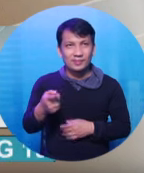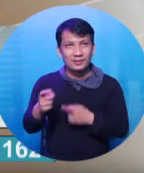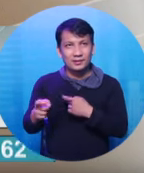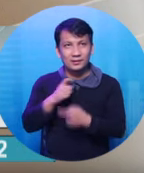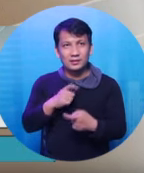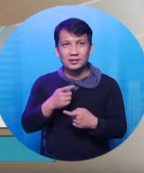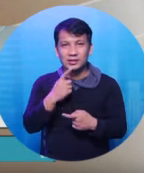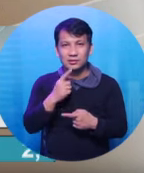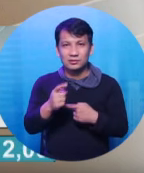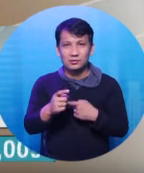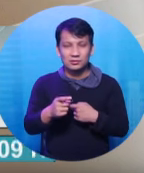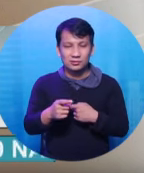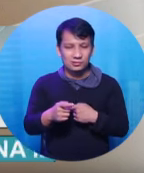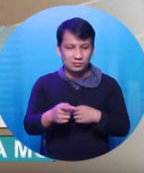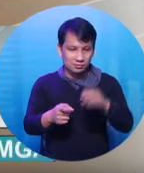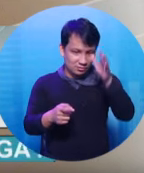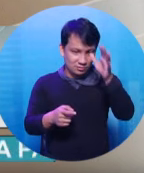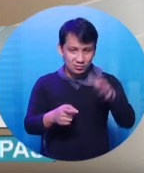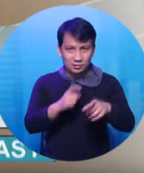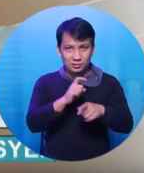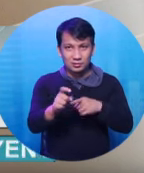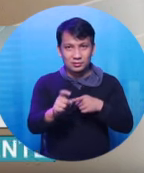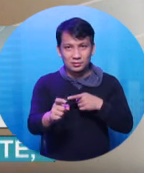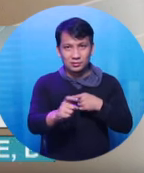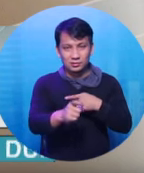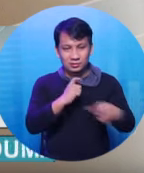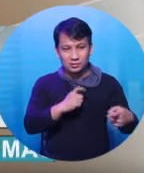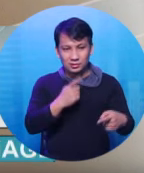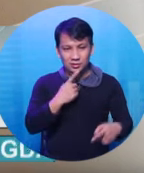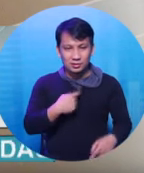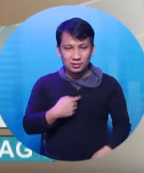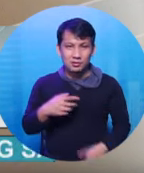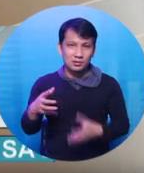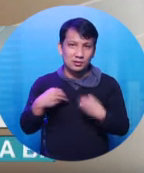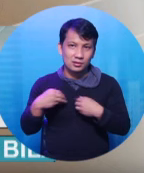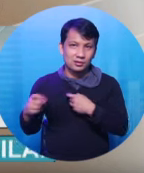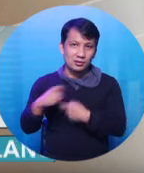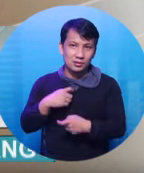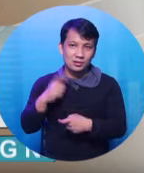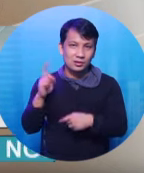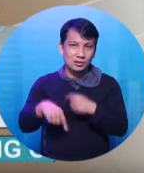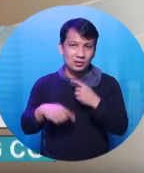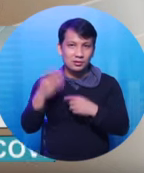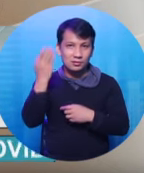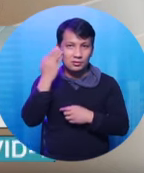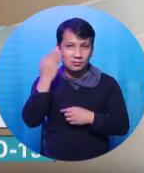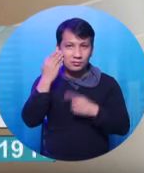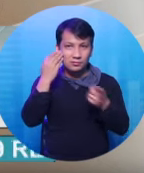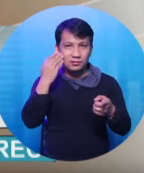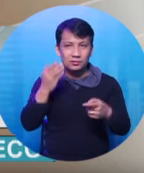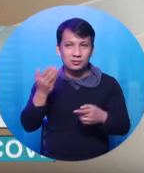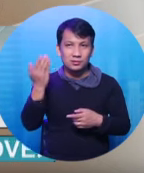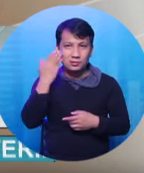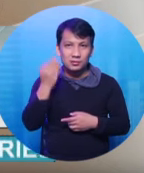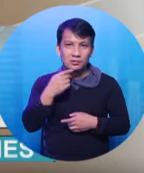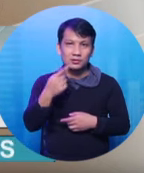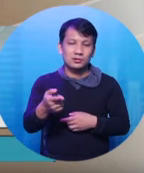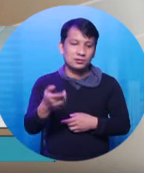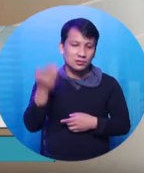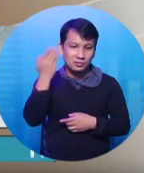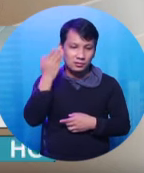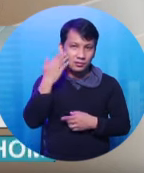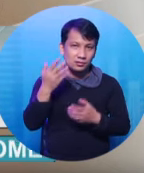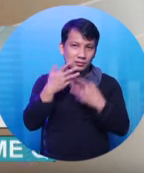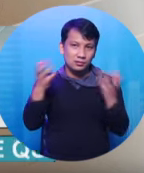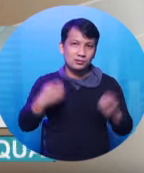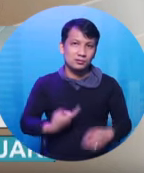ako, hindi ikaw. Lahat ng mga malalaswa din na nare-receive ko, tapos nagkukunwari akong ikaw, nagpapanggap ako. Kahit sobrang